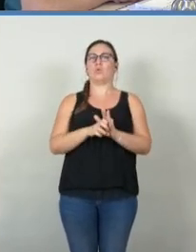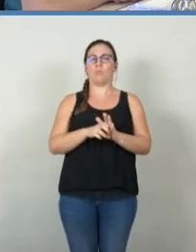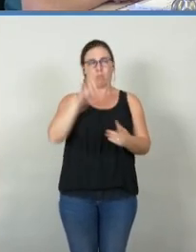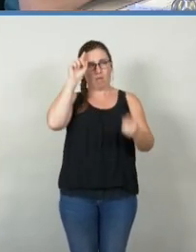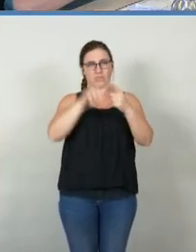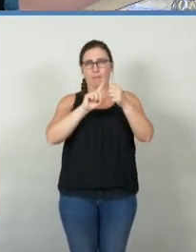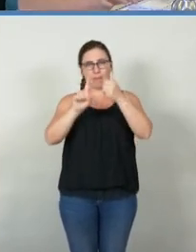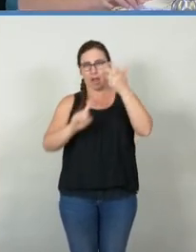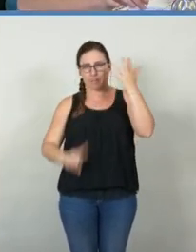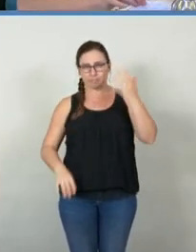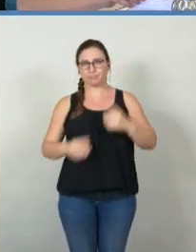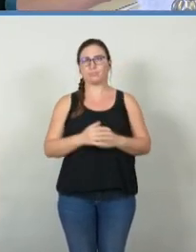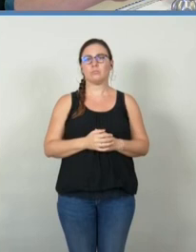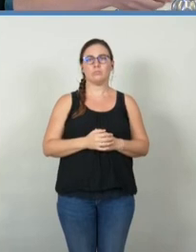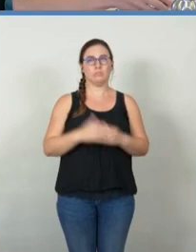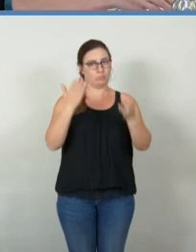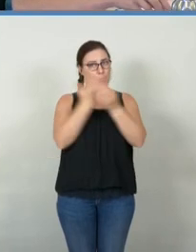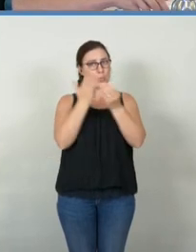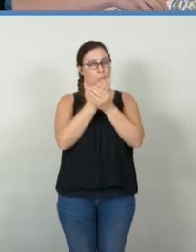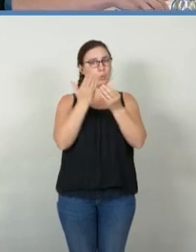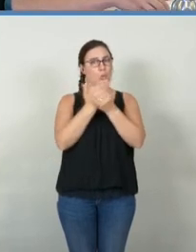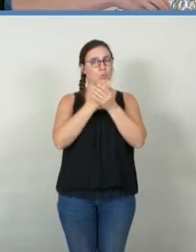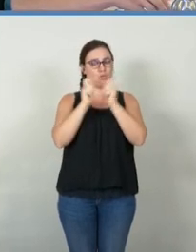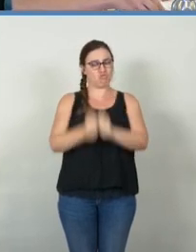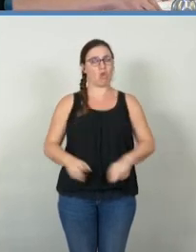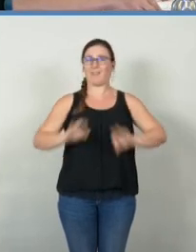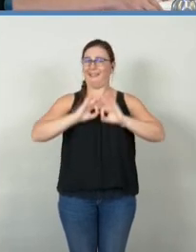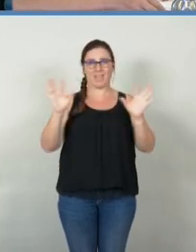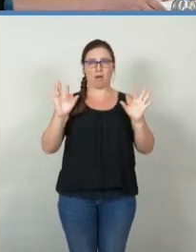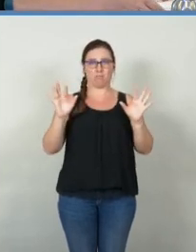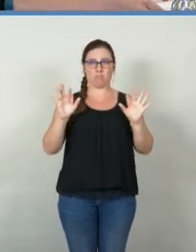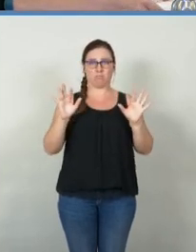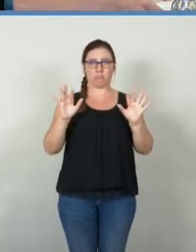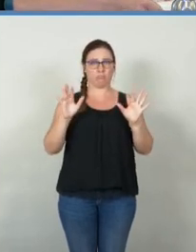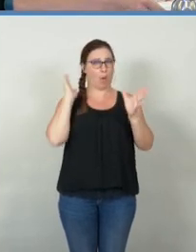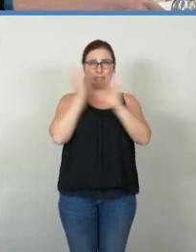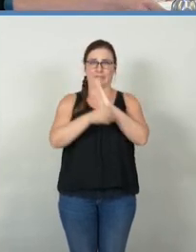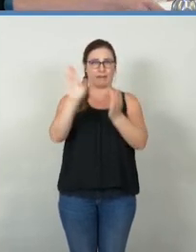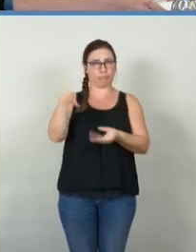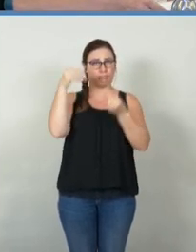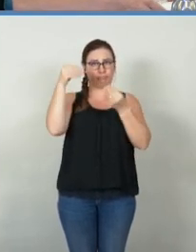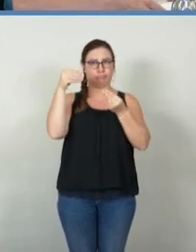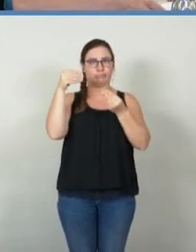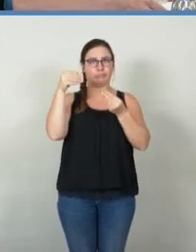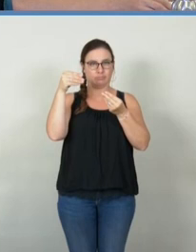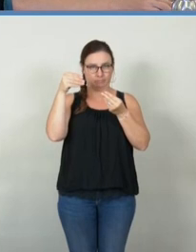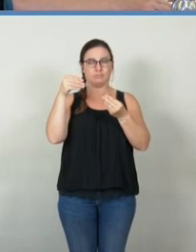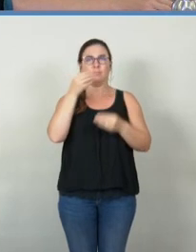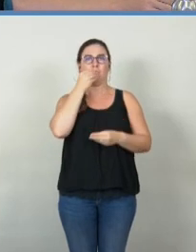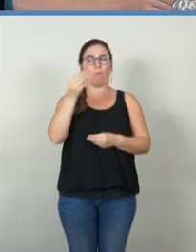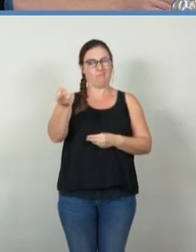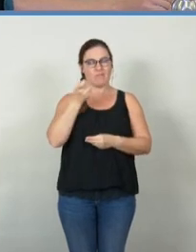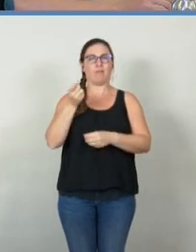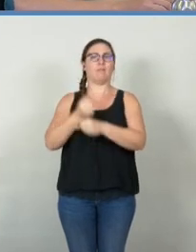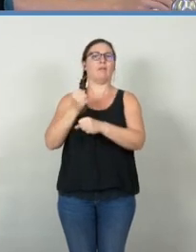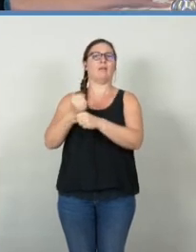champs donc il s'agit là d'un document qui n'aide pas été retouché qui n'a pas été retravaillé par la Ville de Grenoble qui est bien directement issue du travail